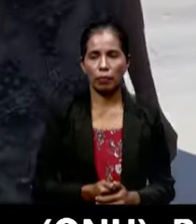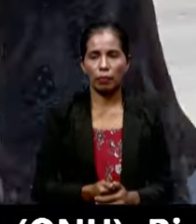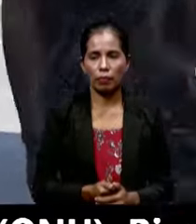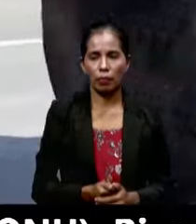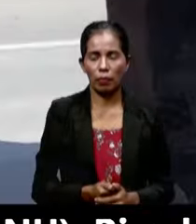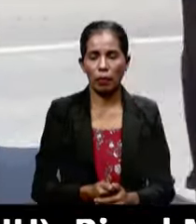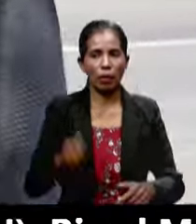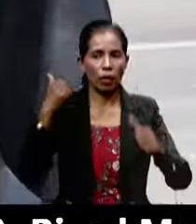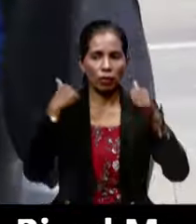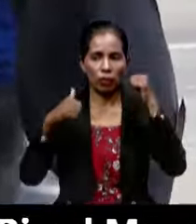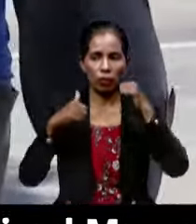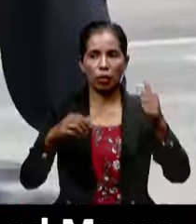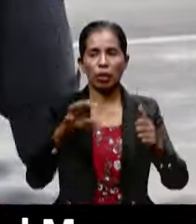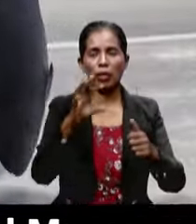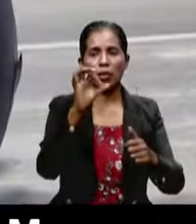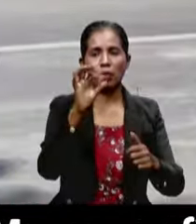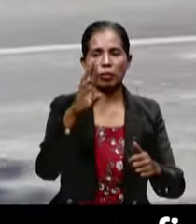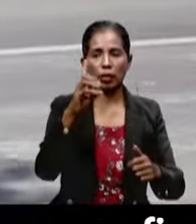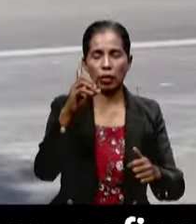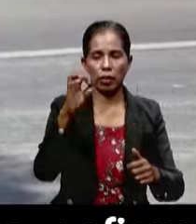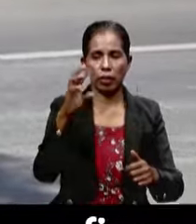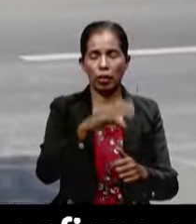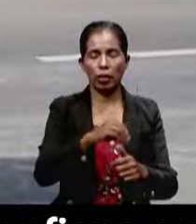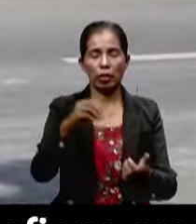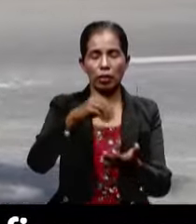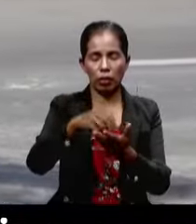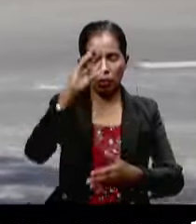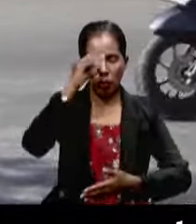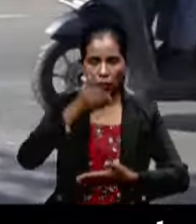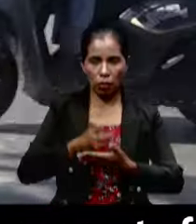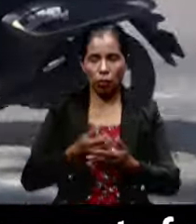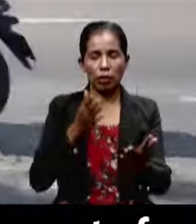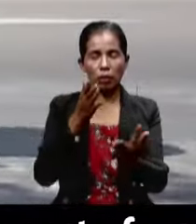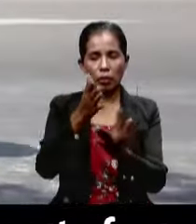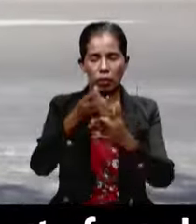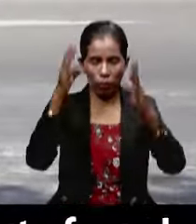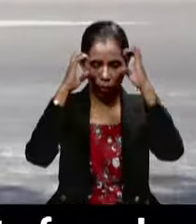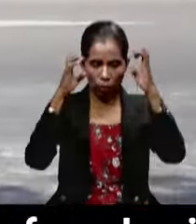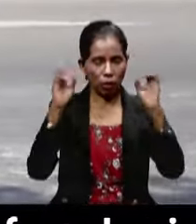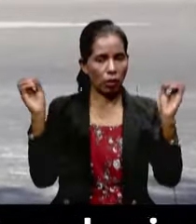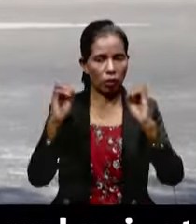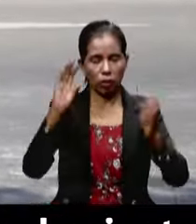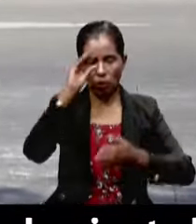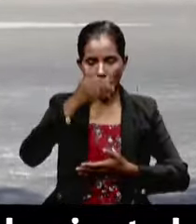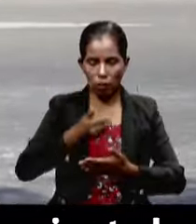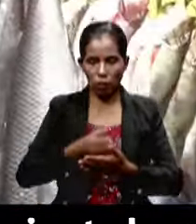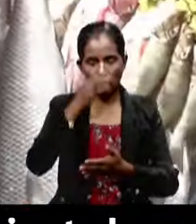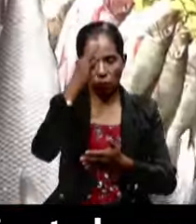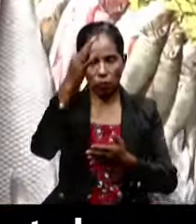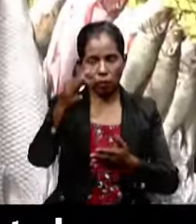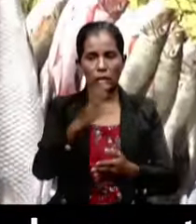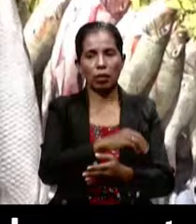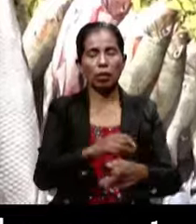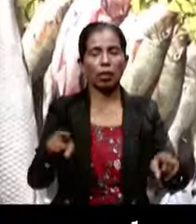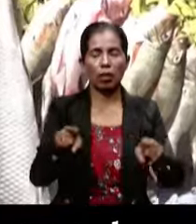Ko atividade ne, Frederico ia esperança o de garante nia uan atu acesso ba educação, tamba la koi atu nia uan ni futuro sa